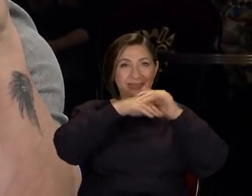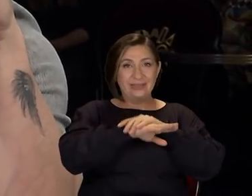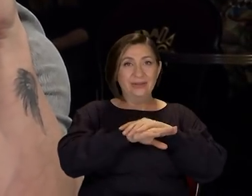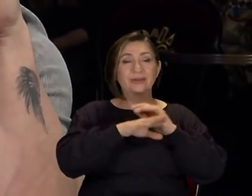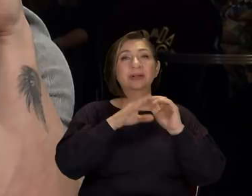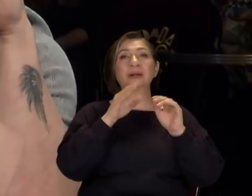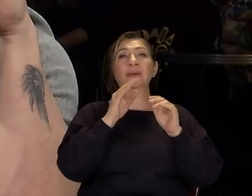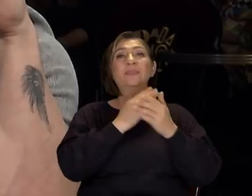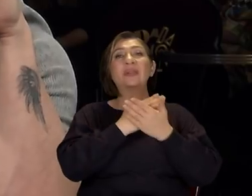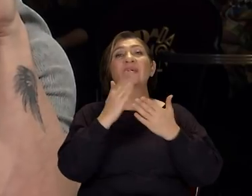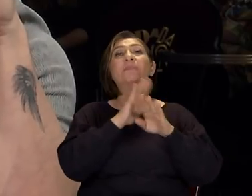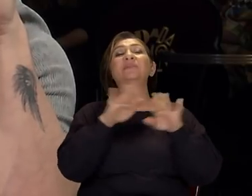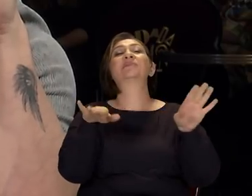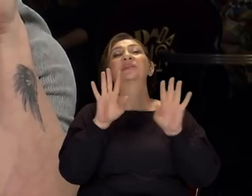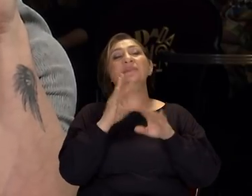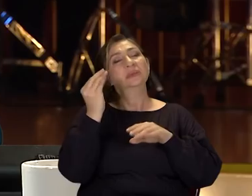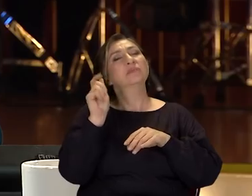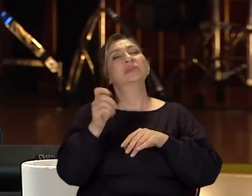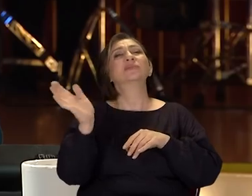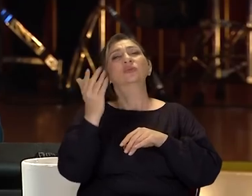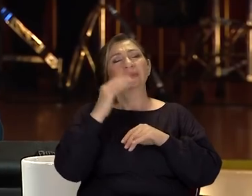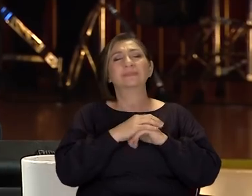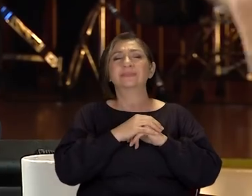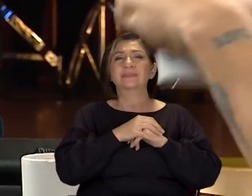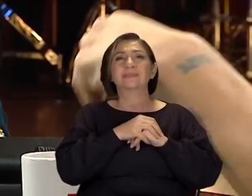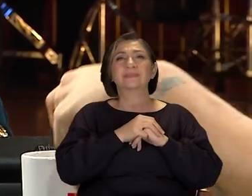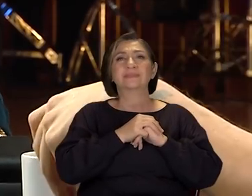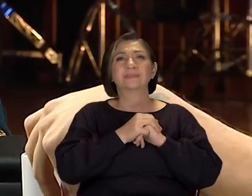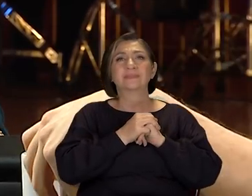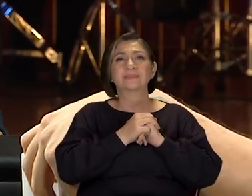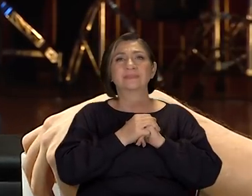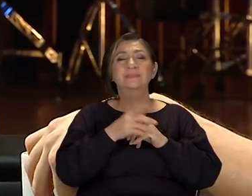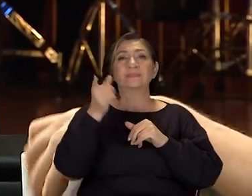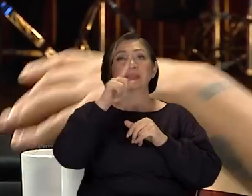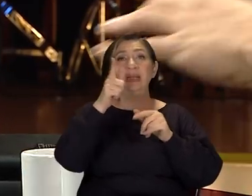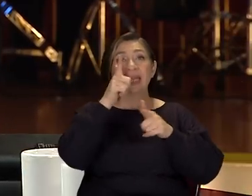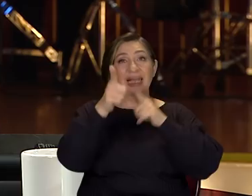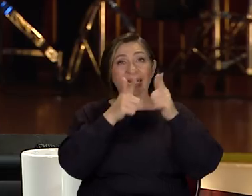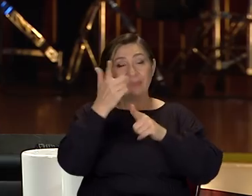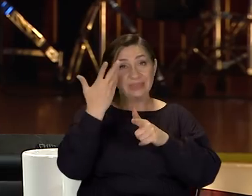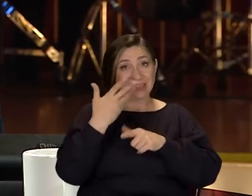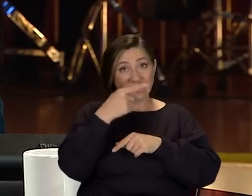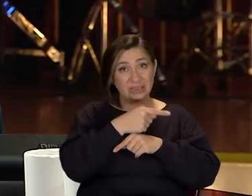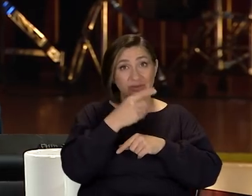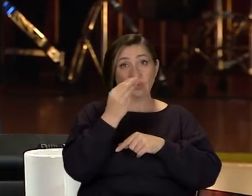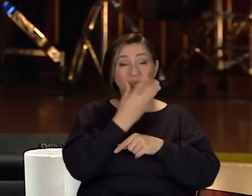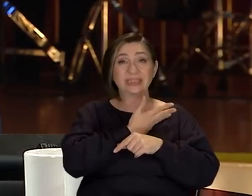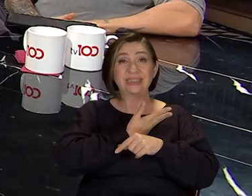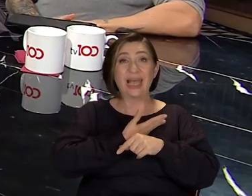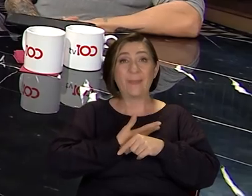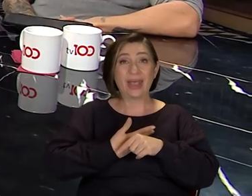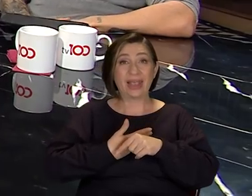ama devam bitirmedim. İyi yapmışsın. Şimdi bir başka klip izleyeceğiz. Çok sevmek